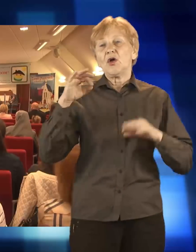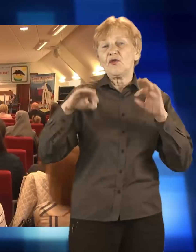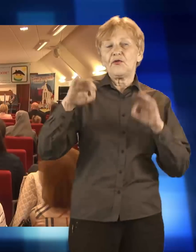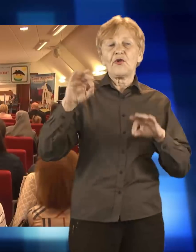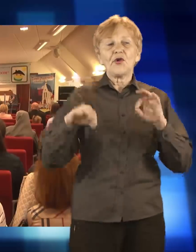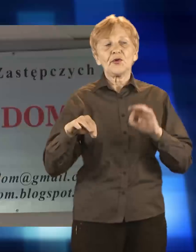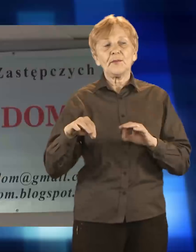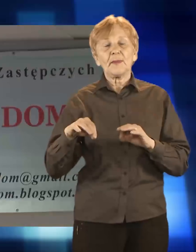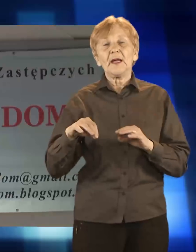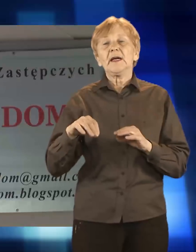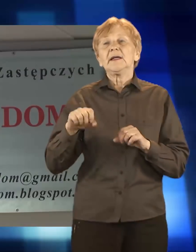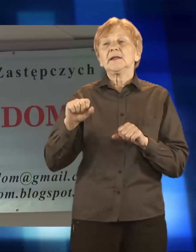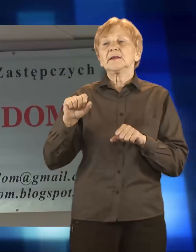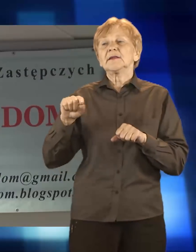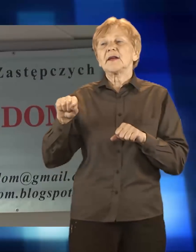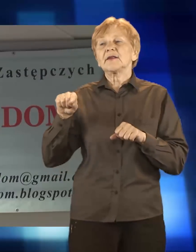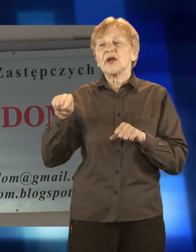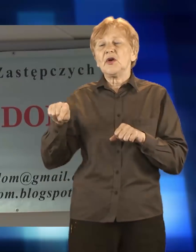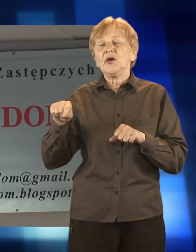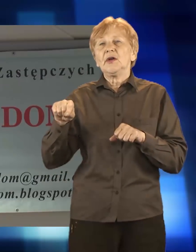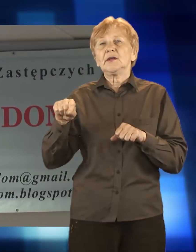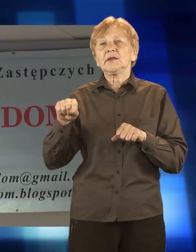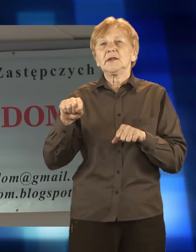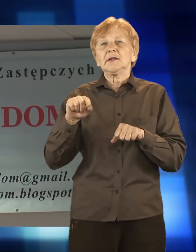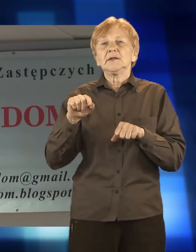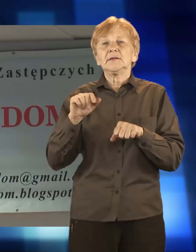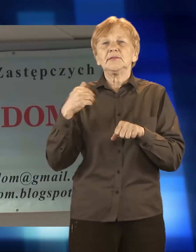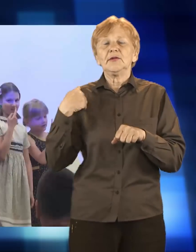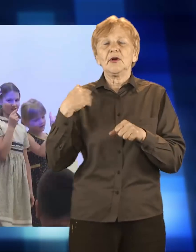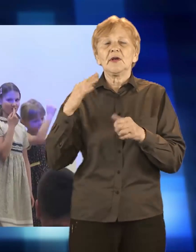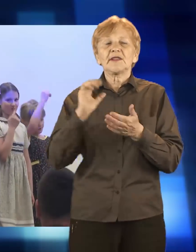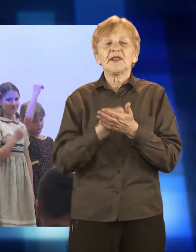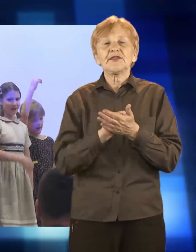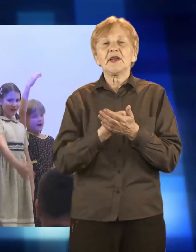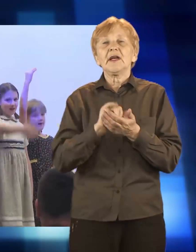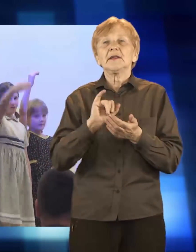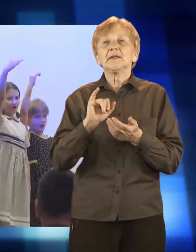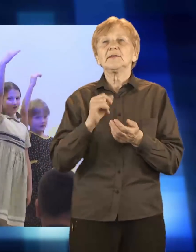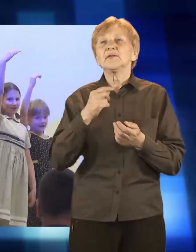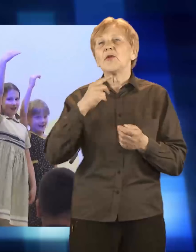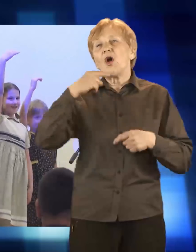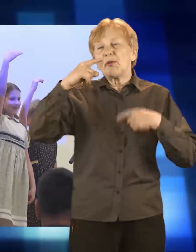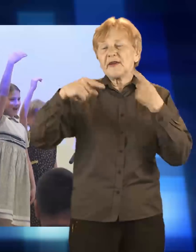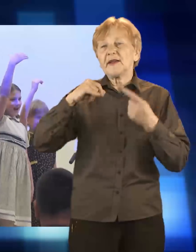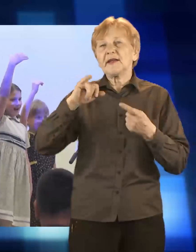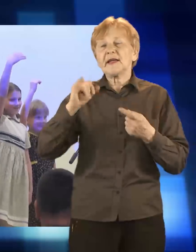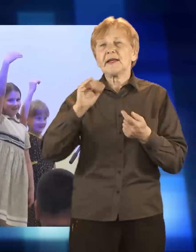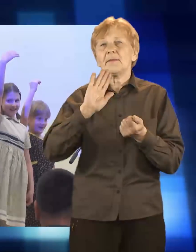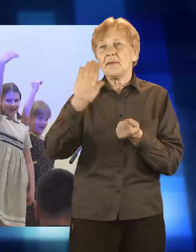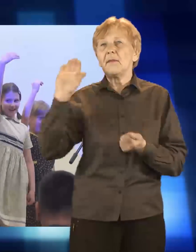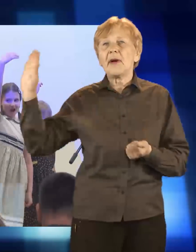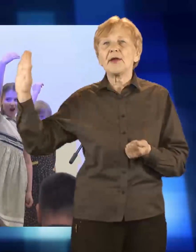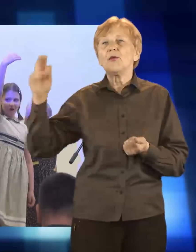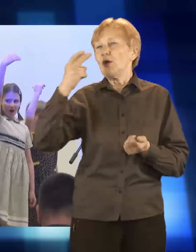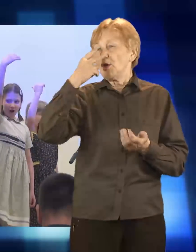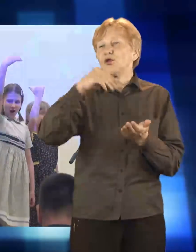funkcjonuje bardzo dobrze. W celu wymiany doświadczeń pomiędzy rodzinami PCPR we współpracy ze Stowarzyszeniem Przyjazny Dom zorganizowało